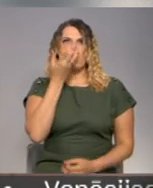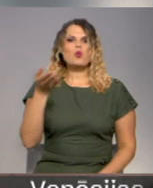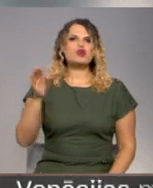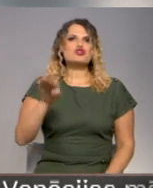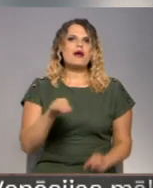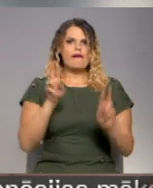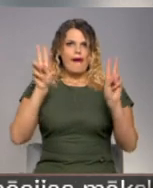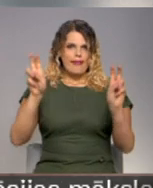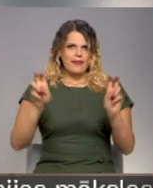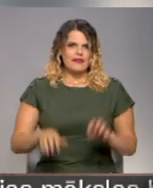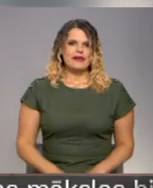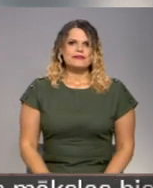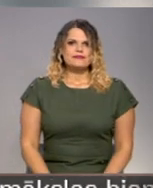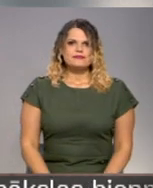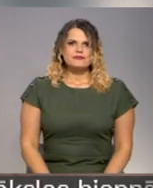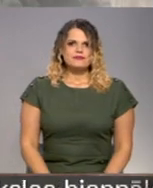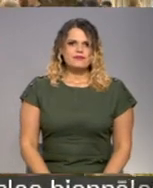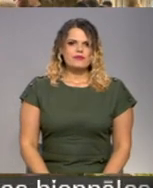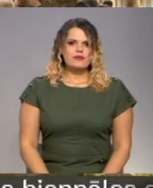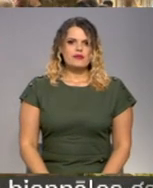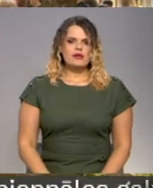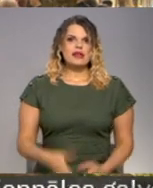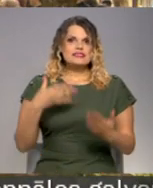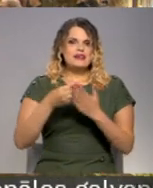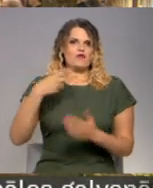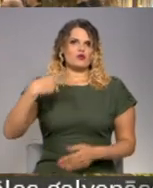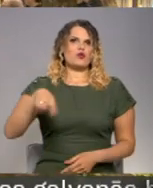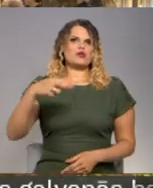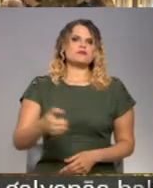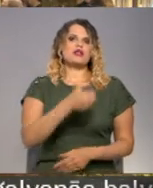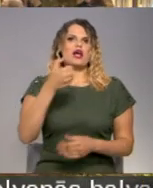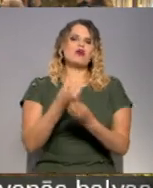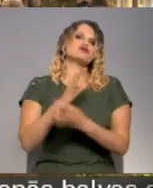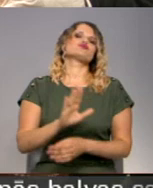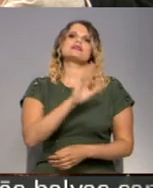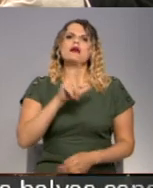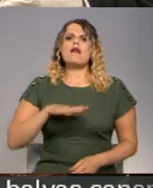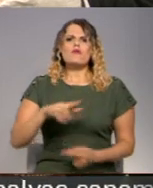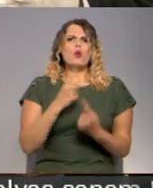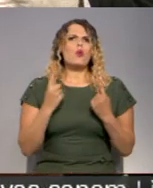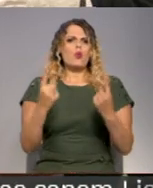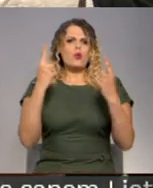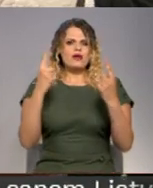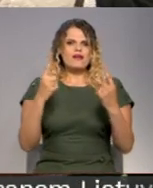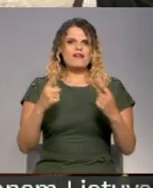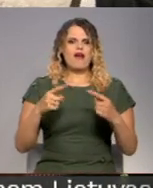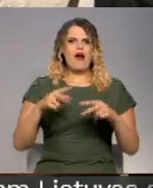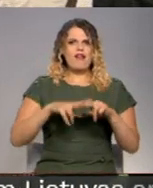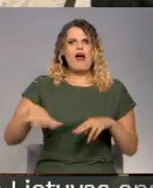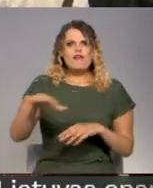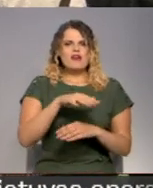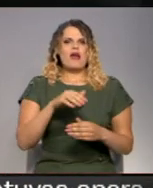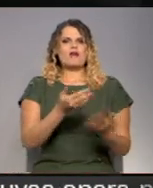Latvijā. Turpina Aija Kīnca. Savu 20. Dzimšanas dienu Latvijā unikālā saime atzīmē,